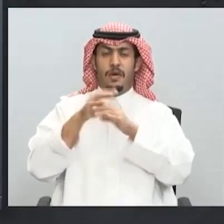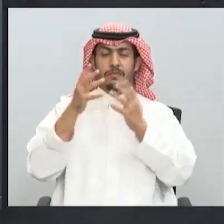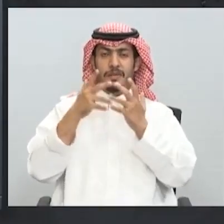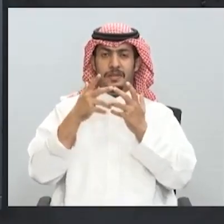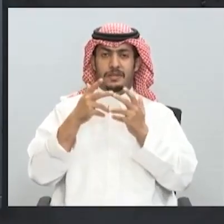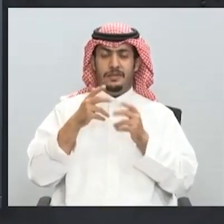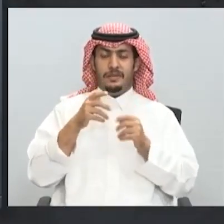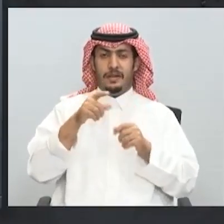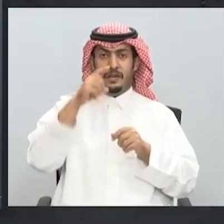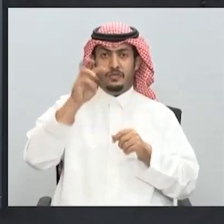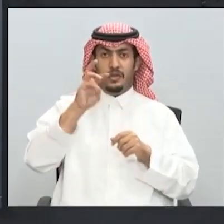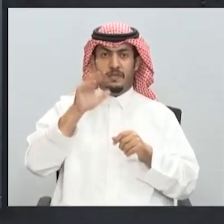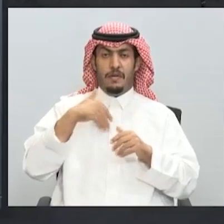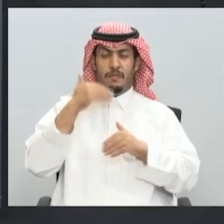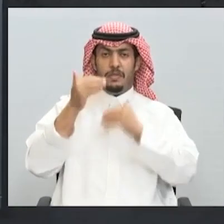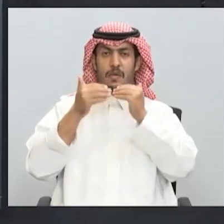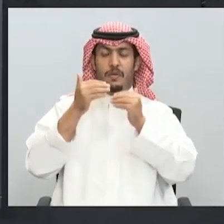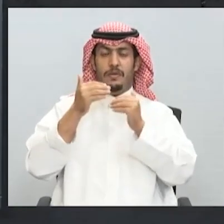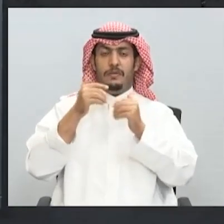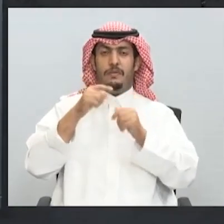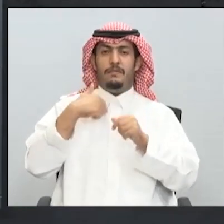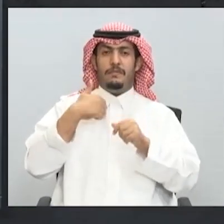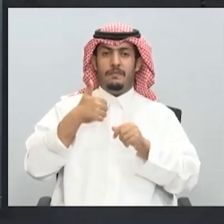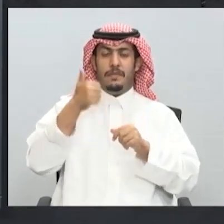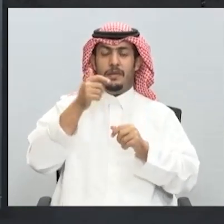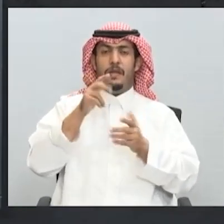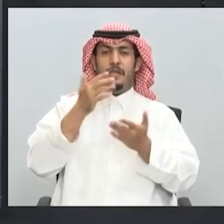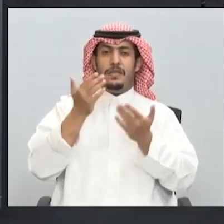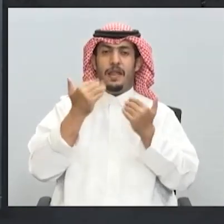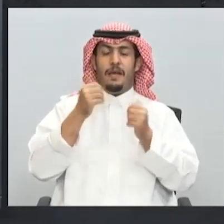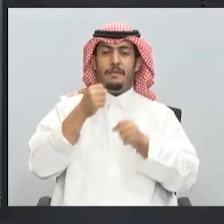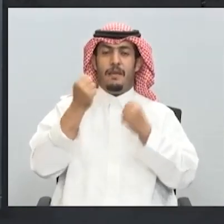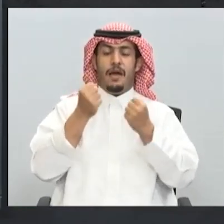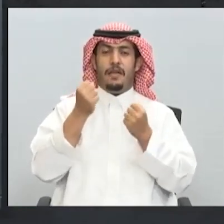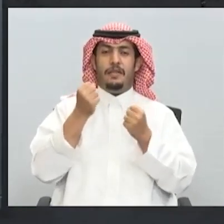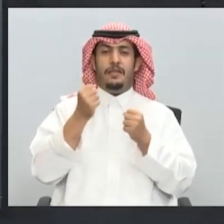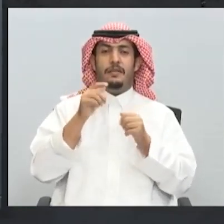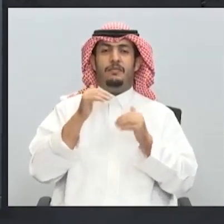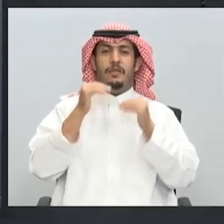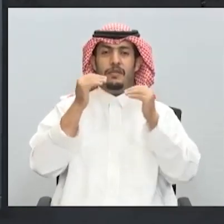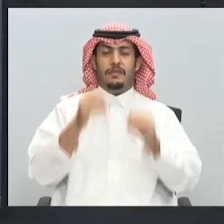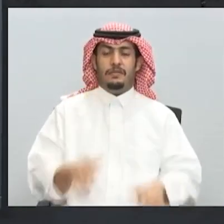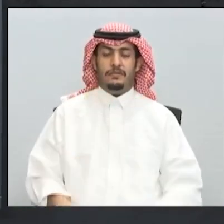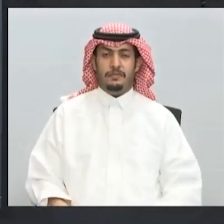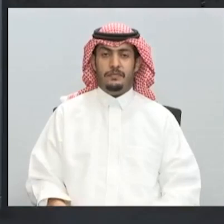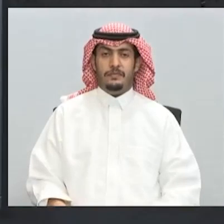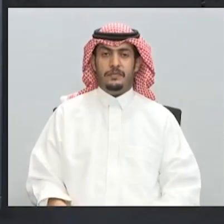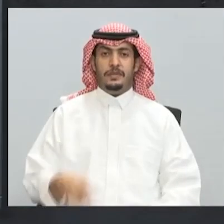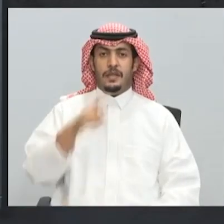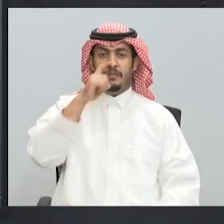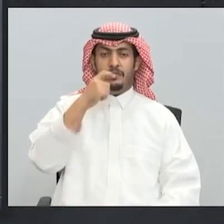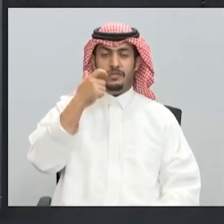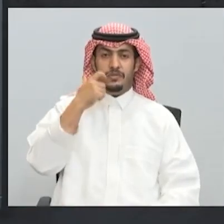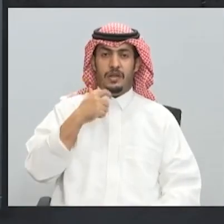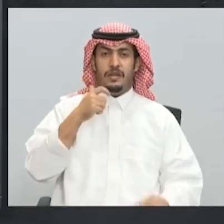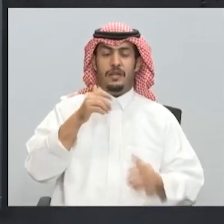حينما يكون لديك شركات متطوره بالتاكيد هي هي ستطلب مهارات ماذا مرتفعه وبالتالي لابد للشخص